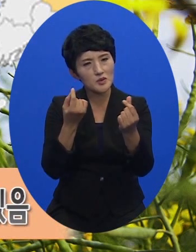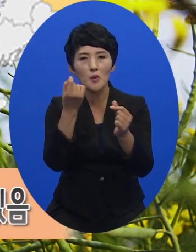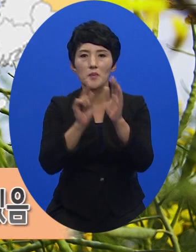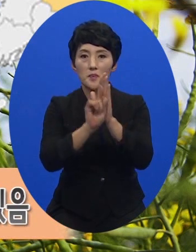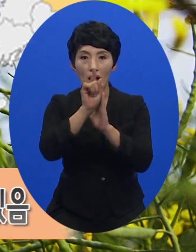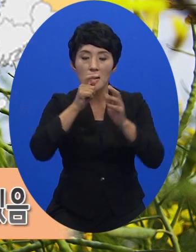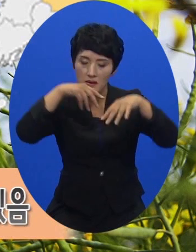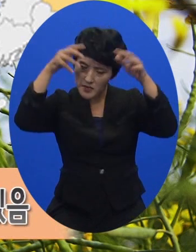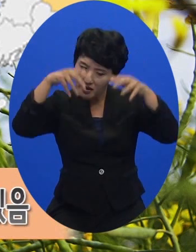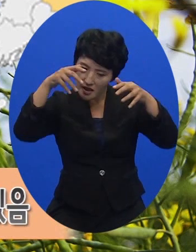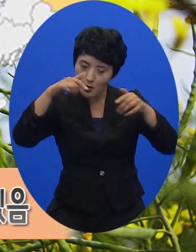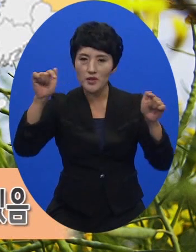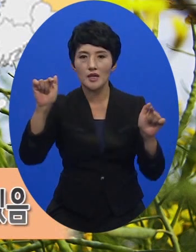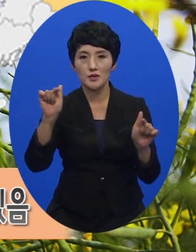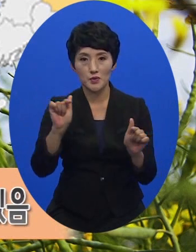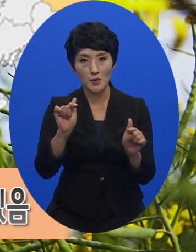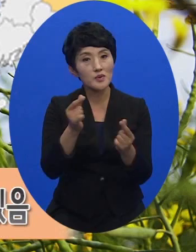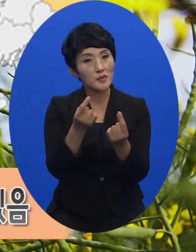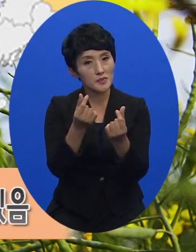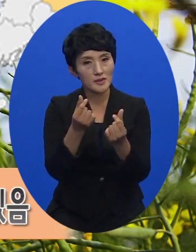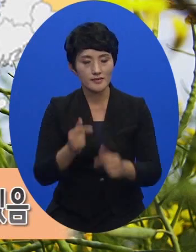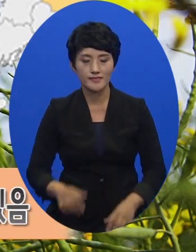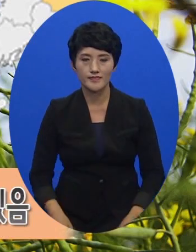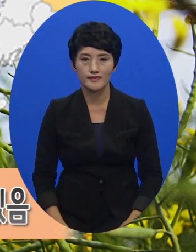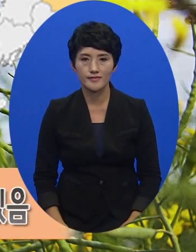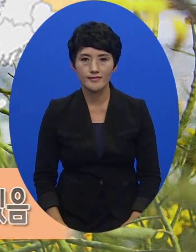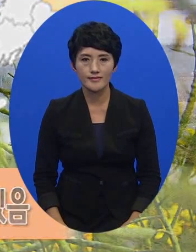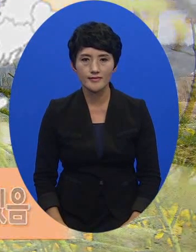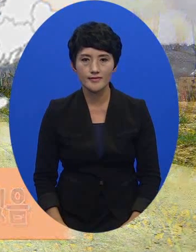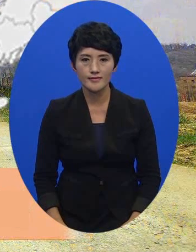강수량은 평년보다 적거나 비슷하겠습니다